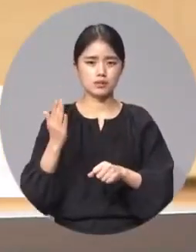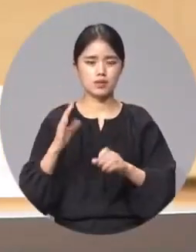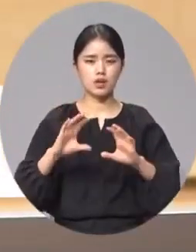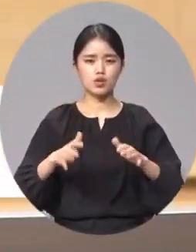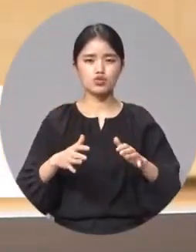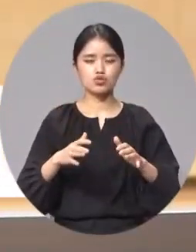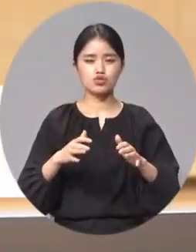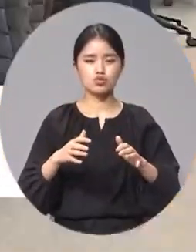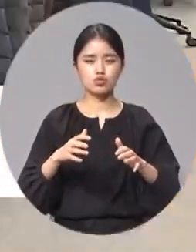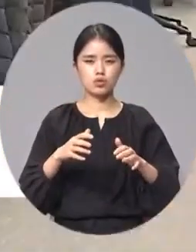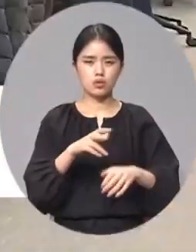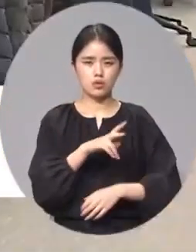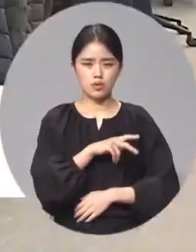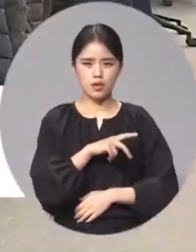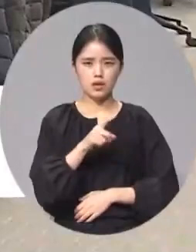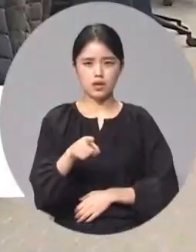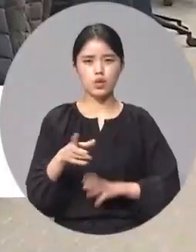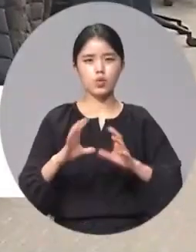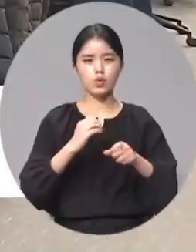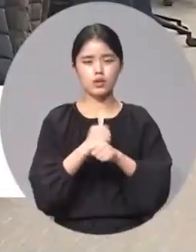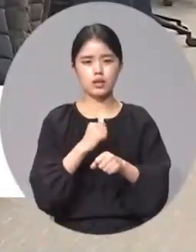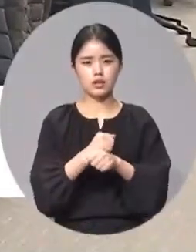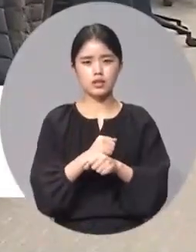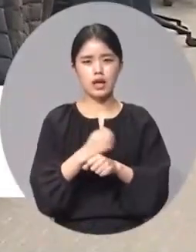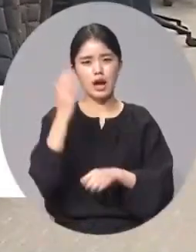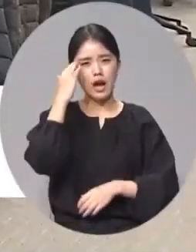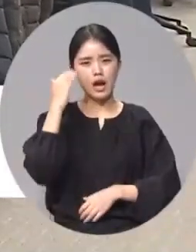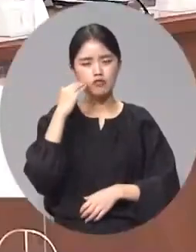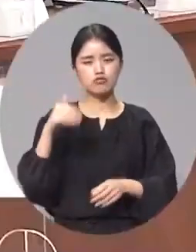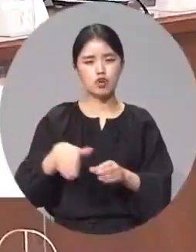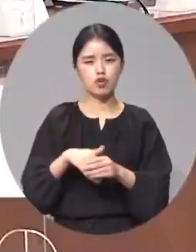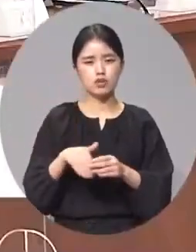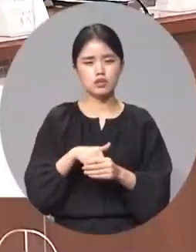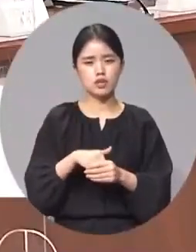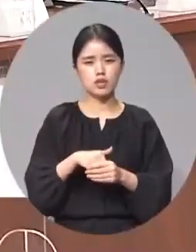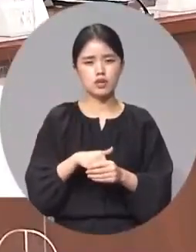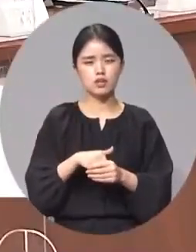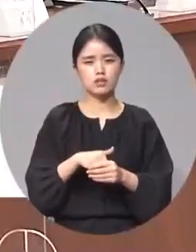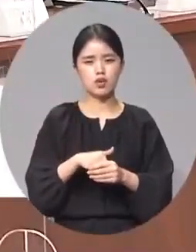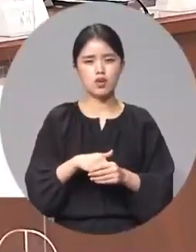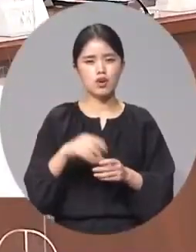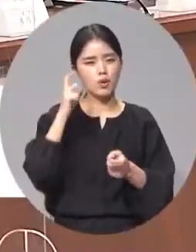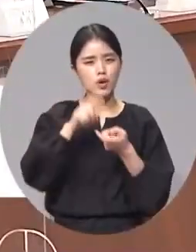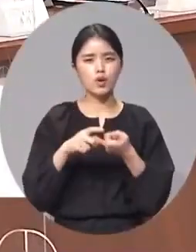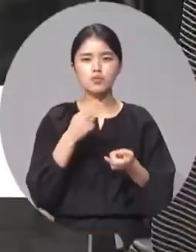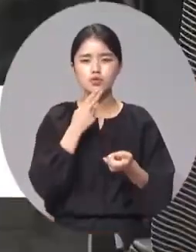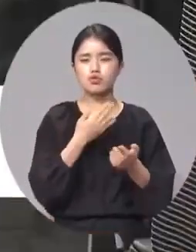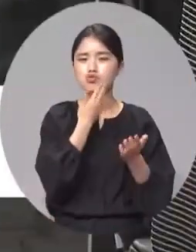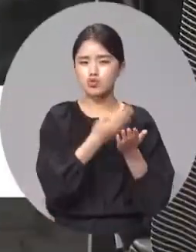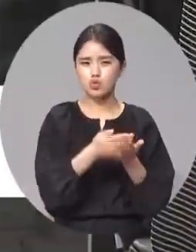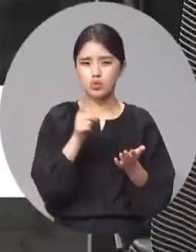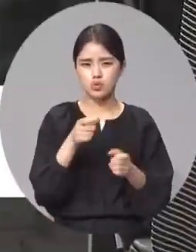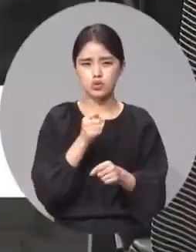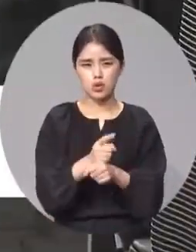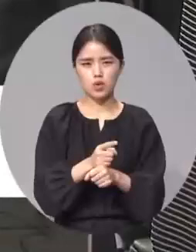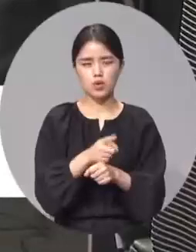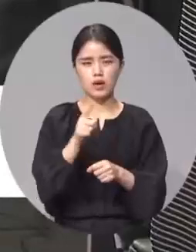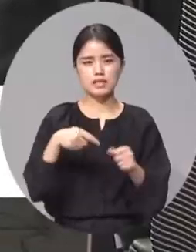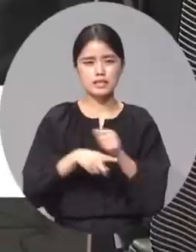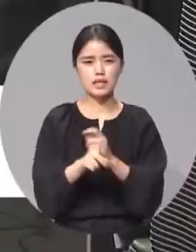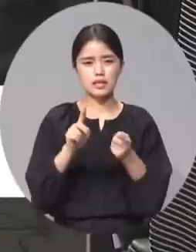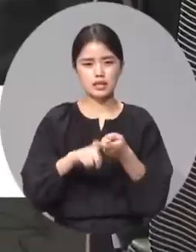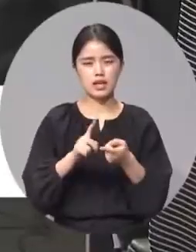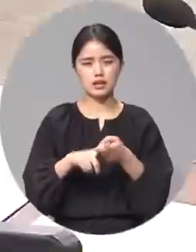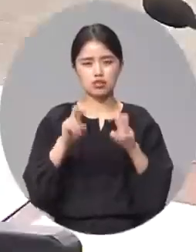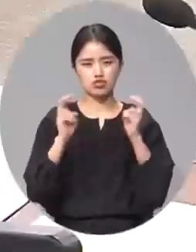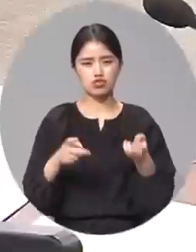의원회관에서 열린 토론회에서는 한국고대사 에서 강과 되 어 떤 후 상 구 시대의 중요성과 후백제 역사적 의의에 대한 주제